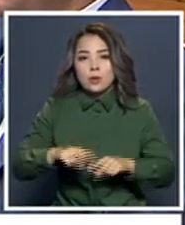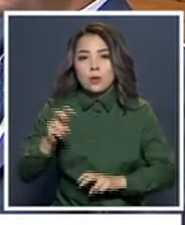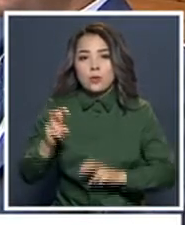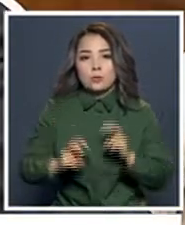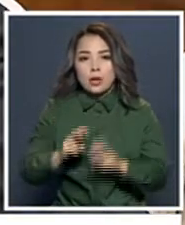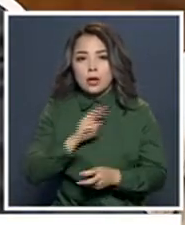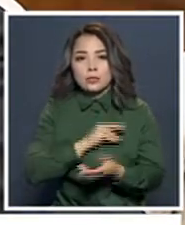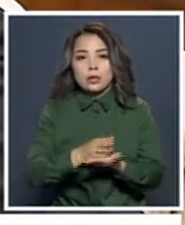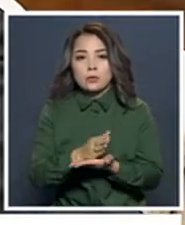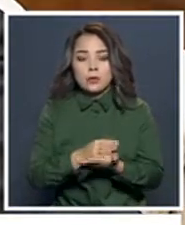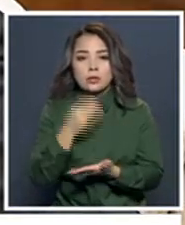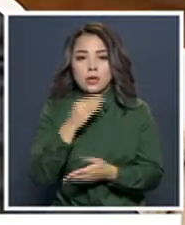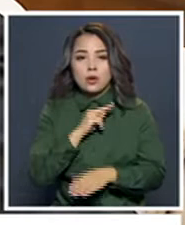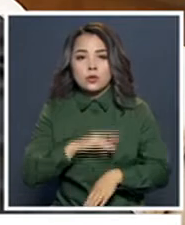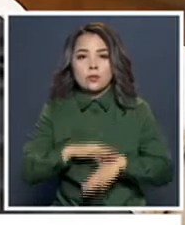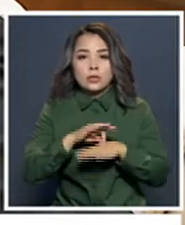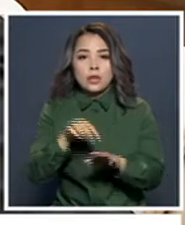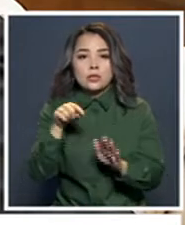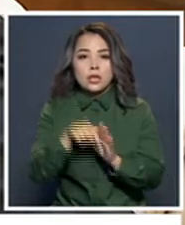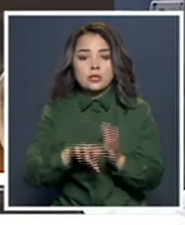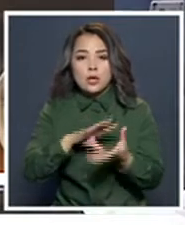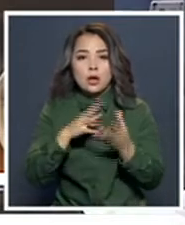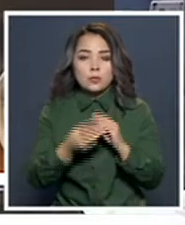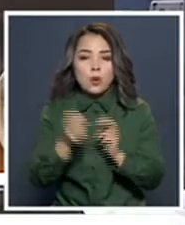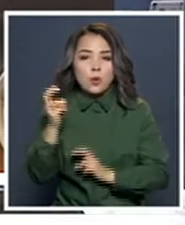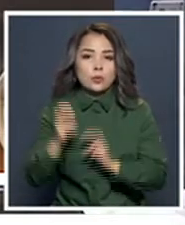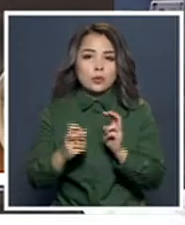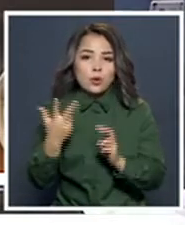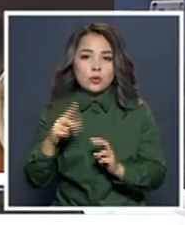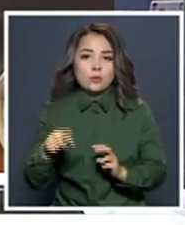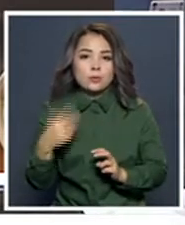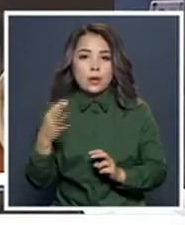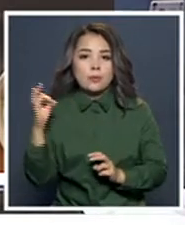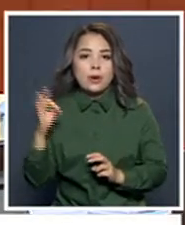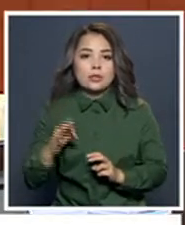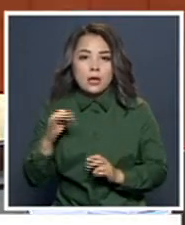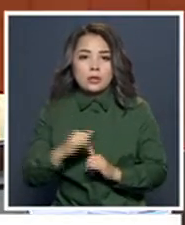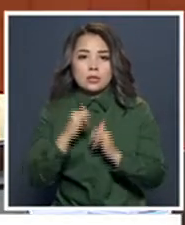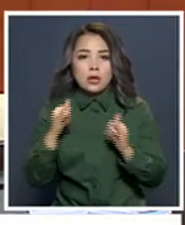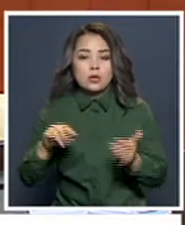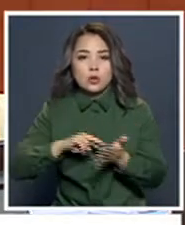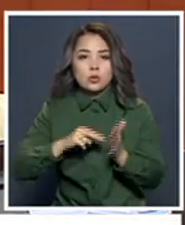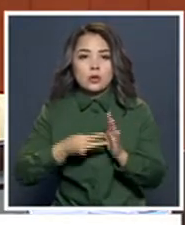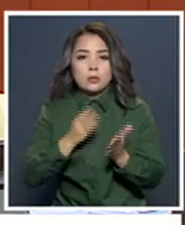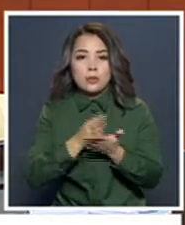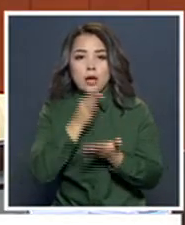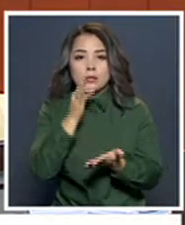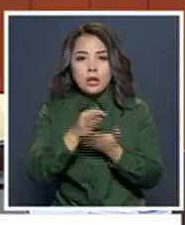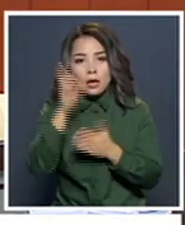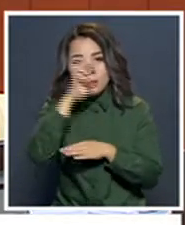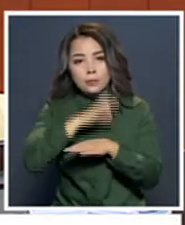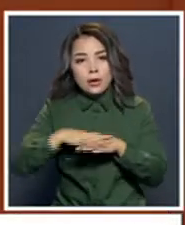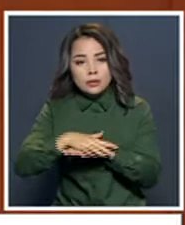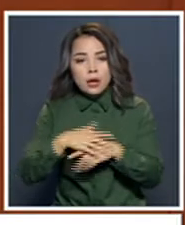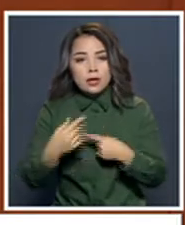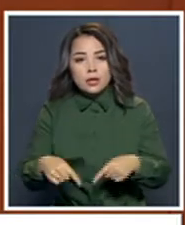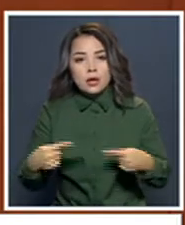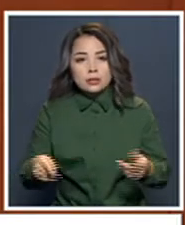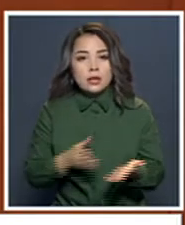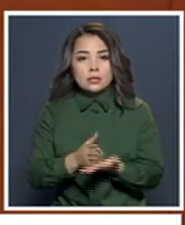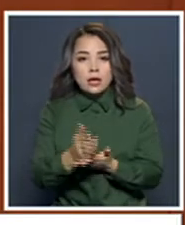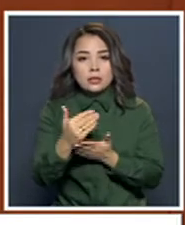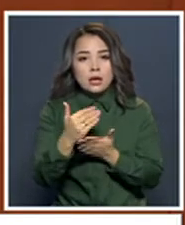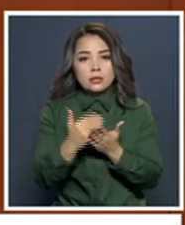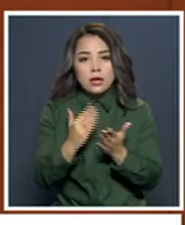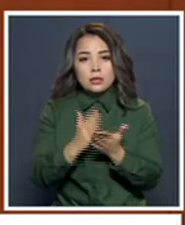қызмет көрсету салаларда ішкі жалпы өнімге қосатын үлесін 3,5%-ға дейін арттырады деген жоспар бар. Ал мемлекет тарапынан түрлі салаға бөлінетін